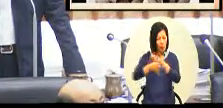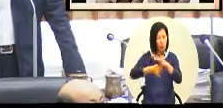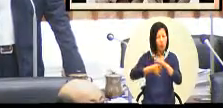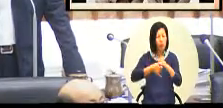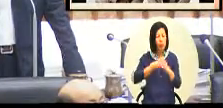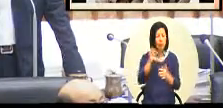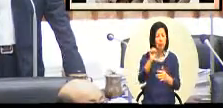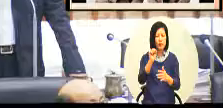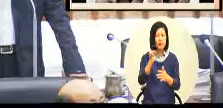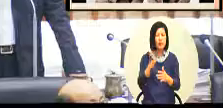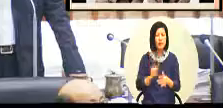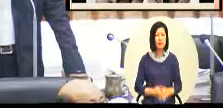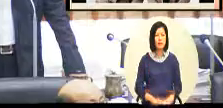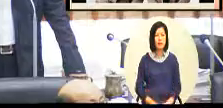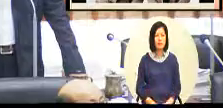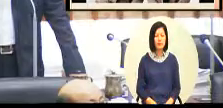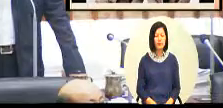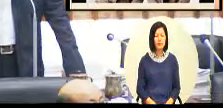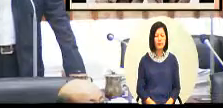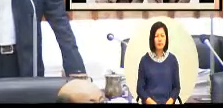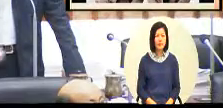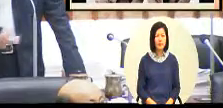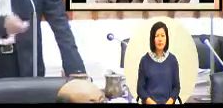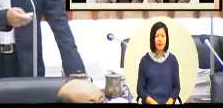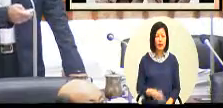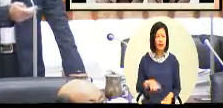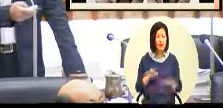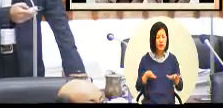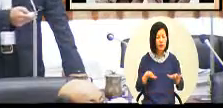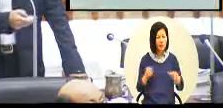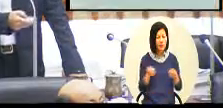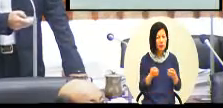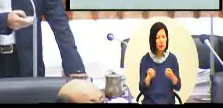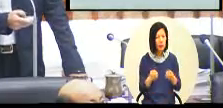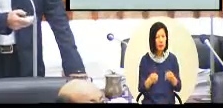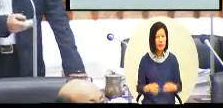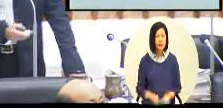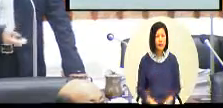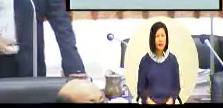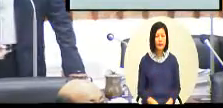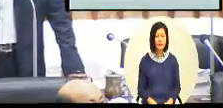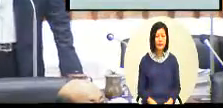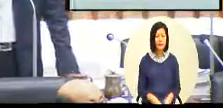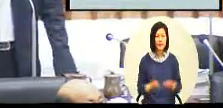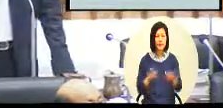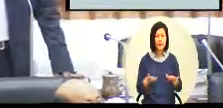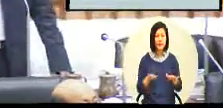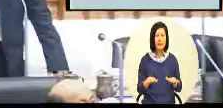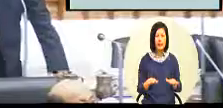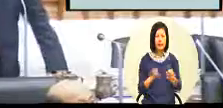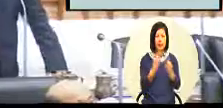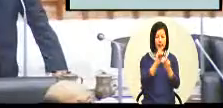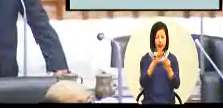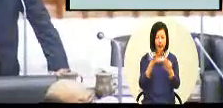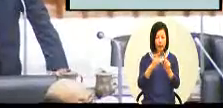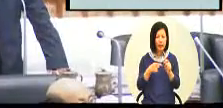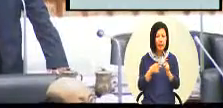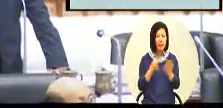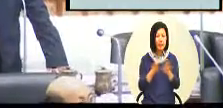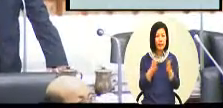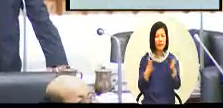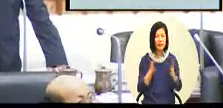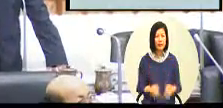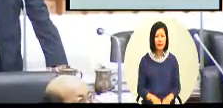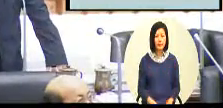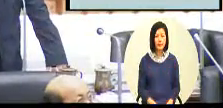一个问题。那我们也在这边看到，现在我们从100年开始，